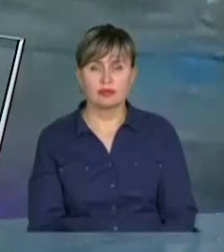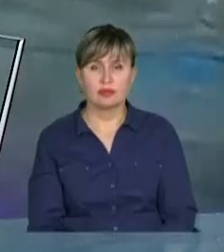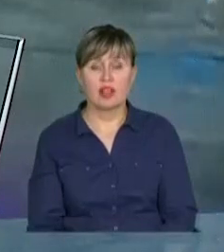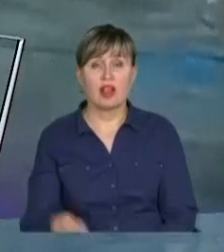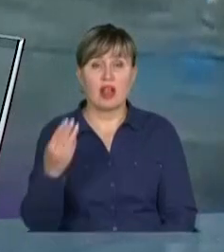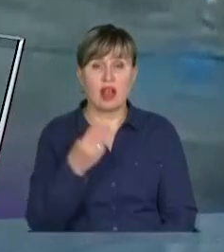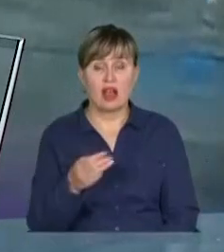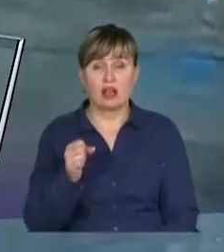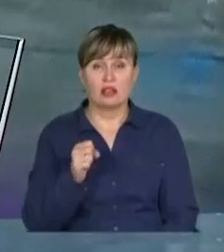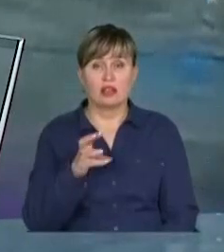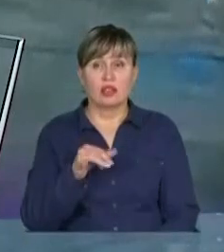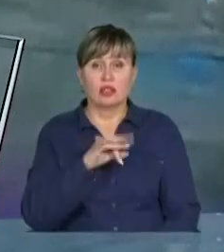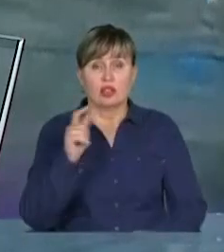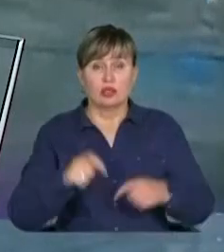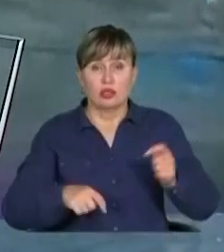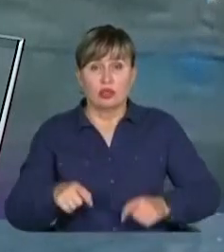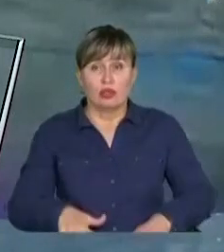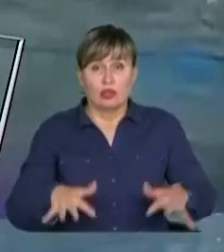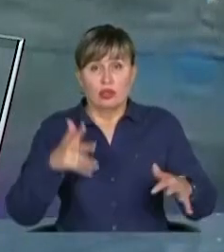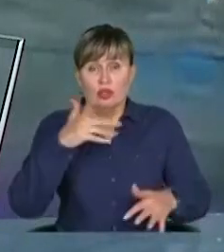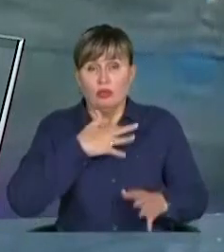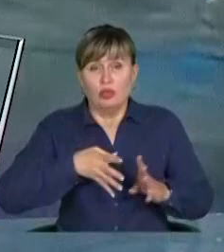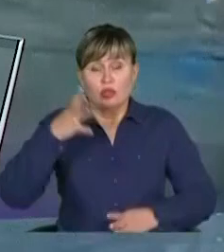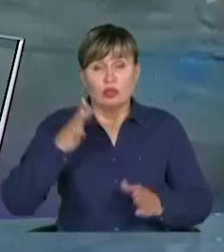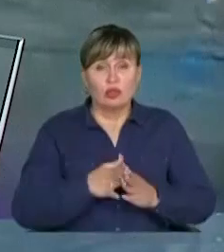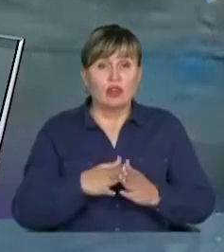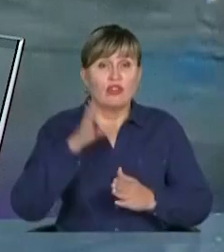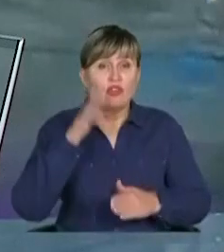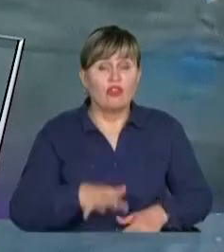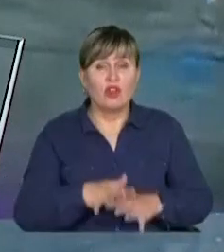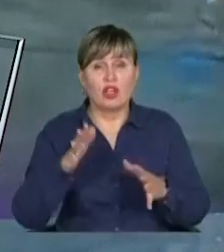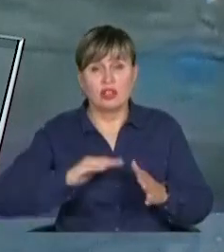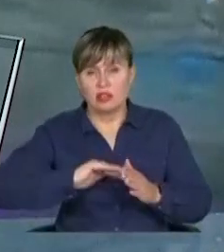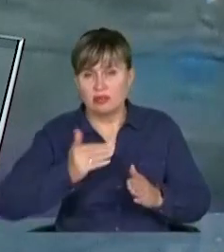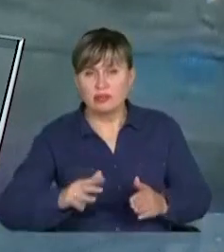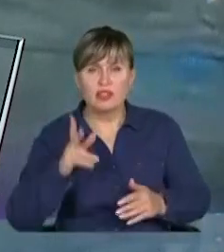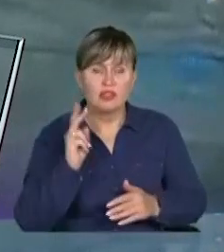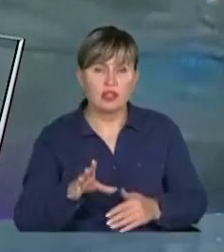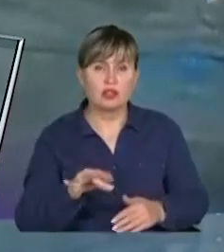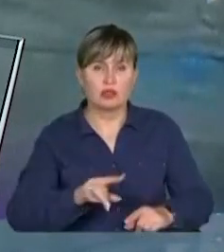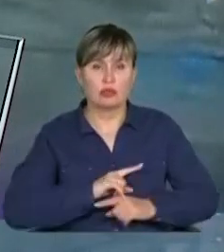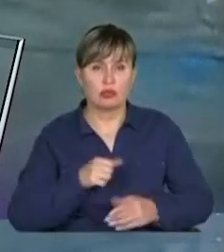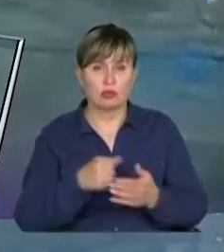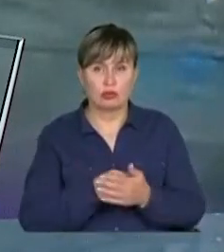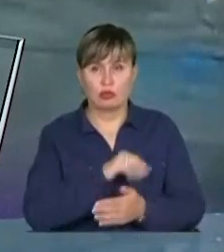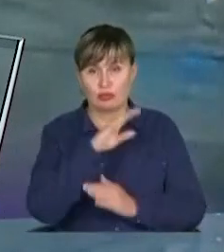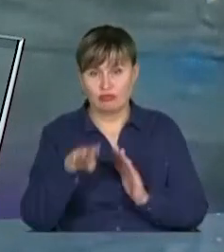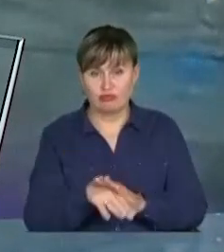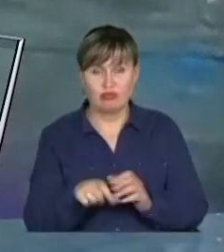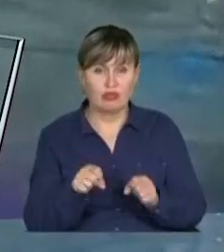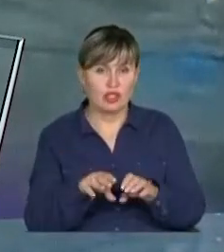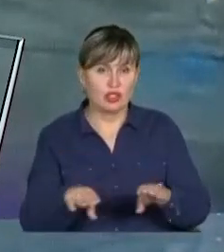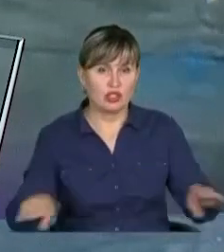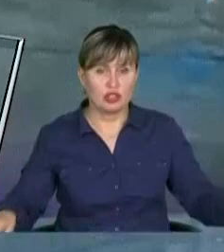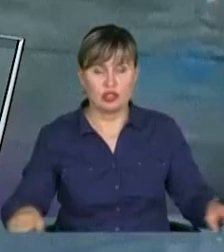В Актау из-за дождей затопило 3 многоэтажных дома. Вода залила подъезды, квартиры и дошла до подземного паркинга, говорят